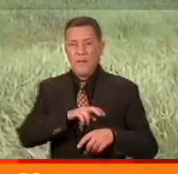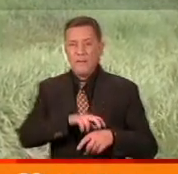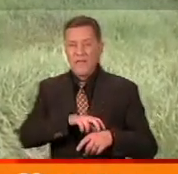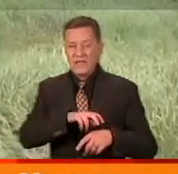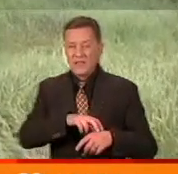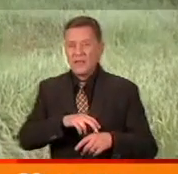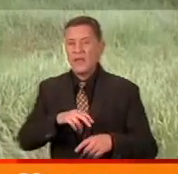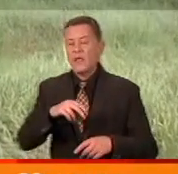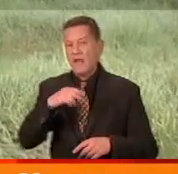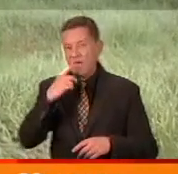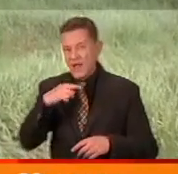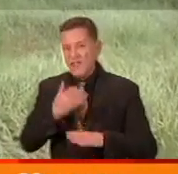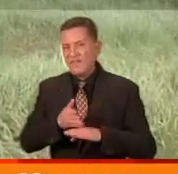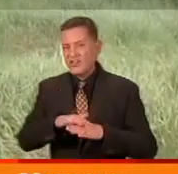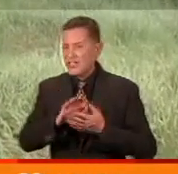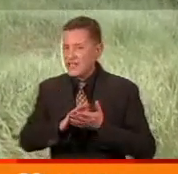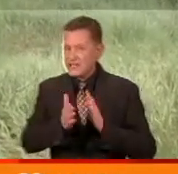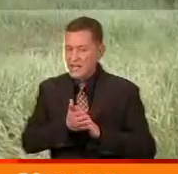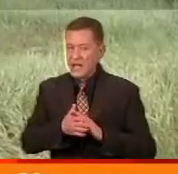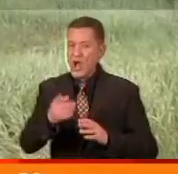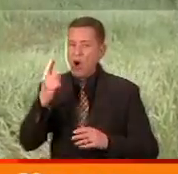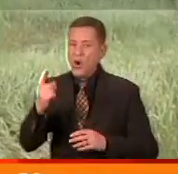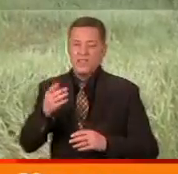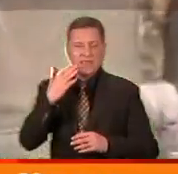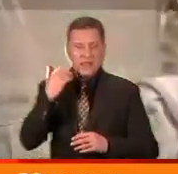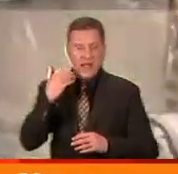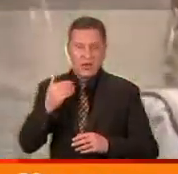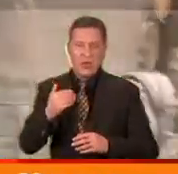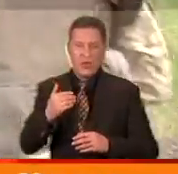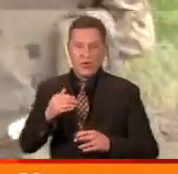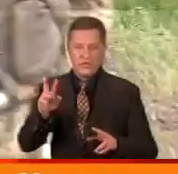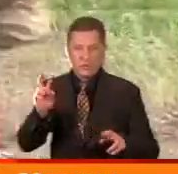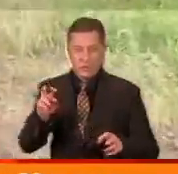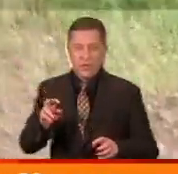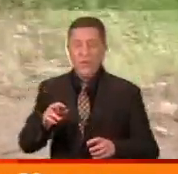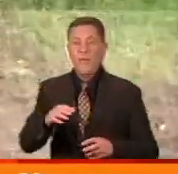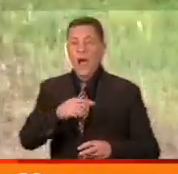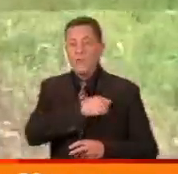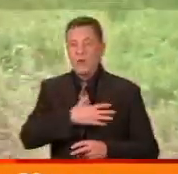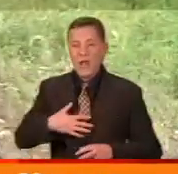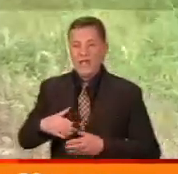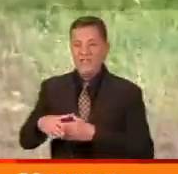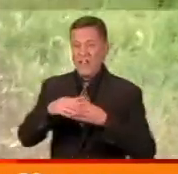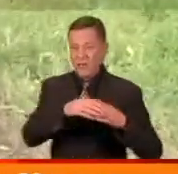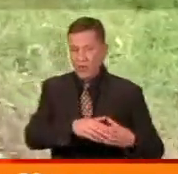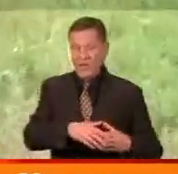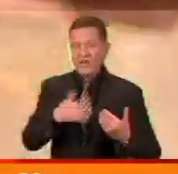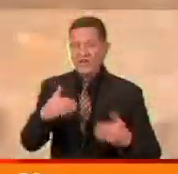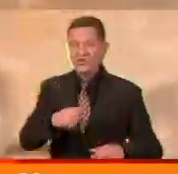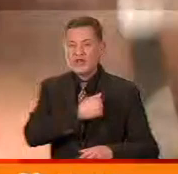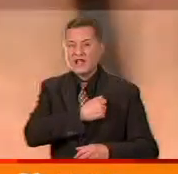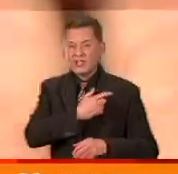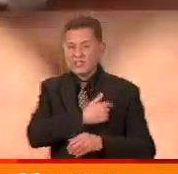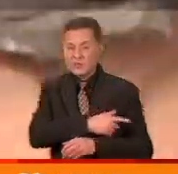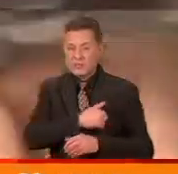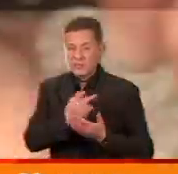медики констатують як важкий стан, а один легкого ступеню. Поранених удалося евакуювати. Нині вони вже у шпиталі. Їхні